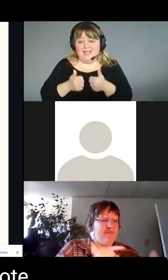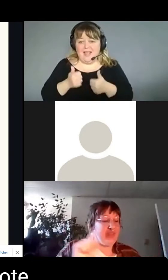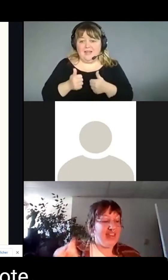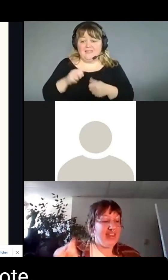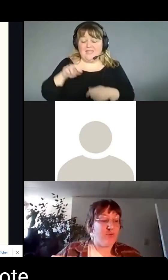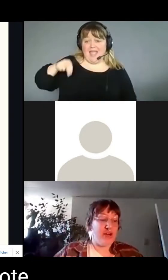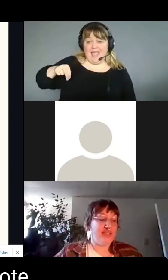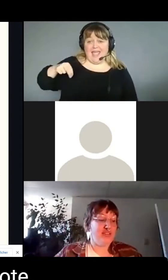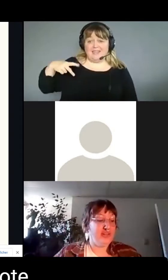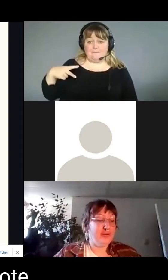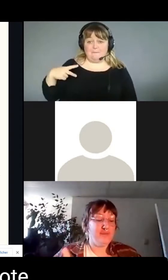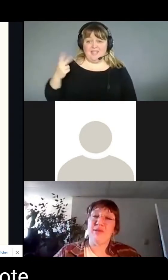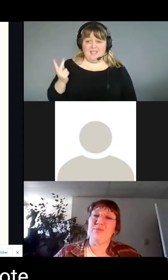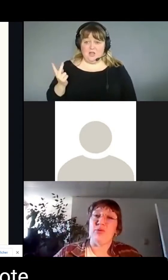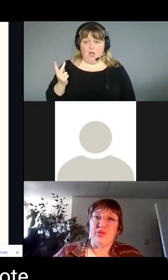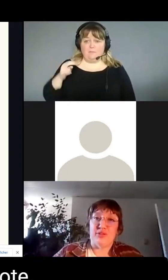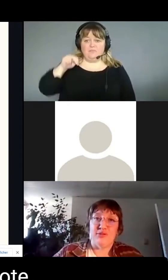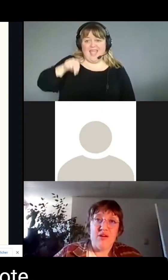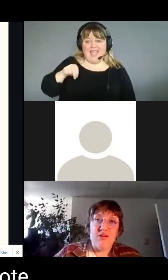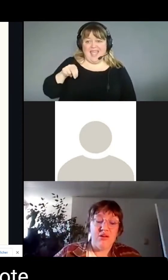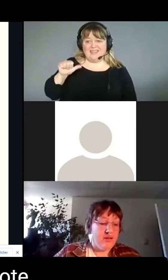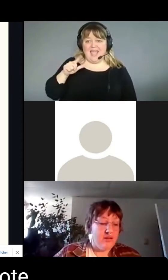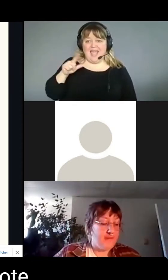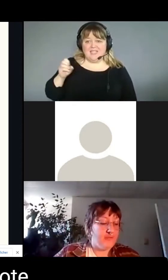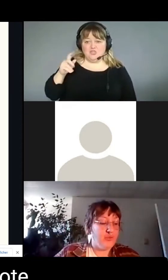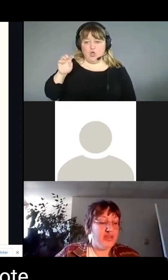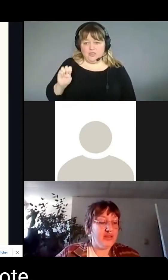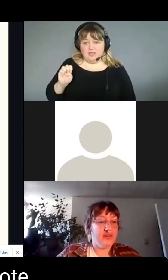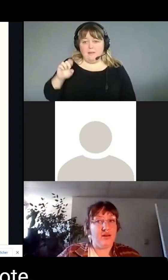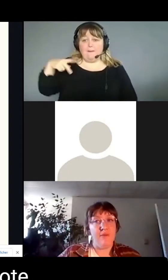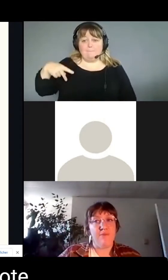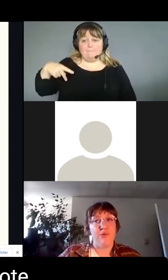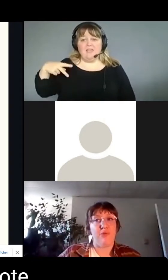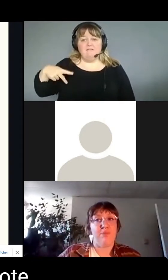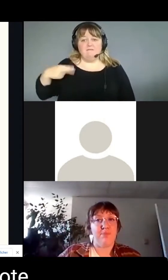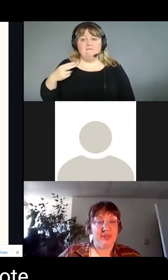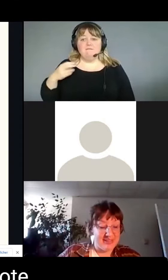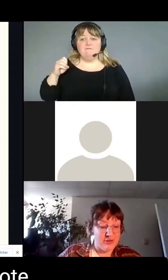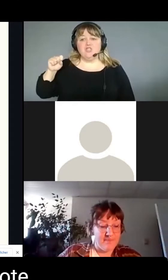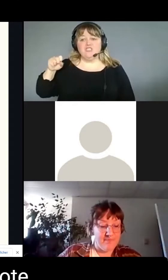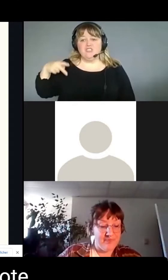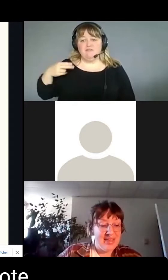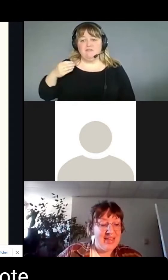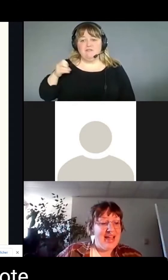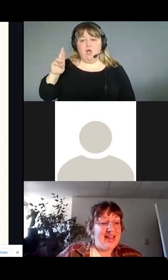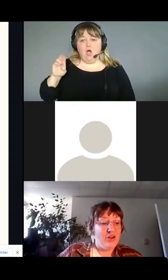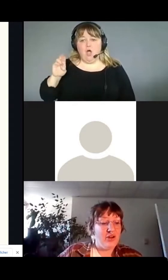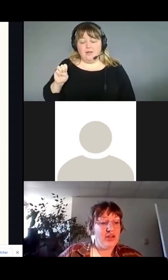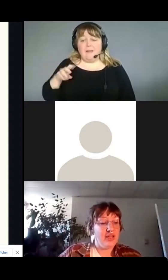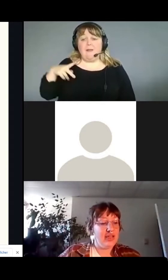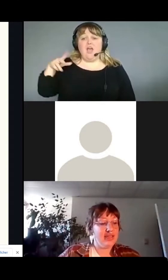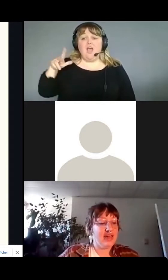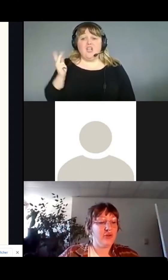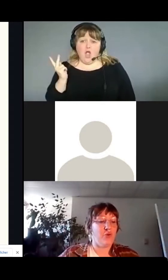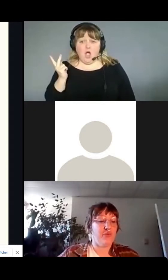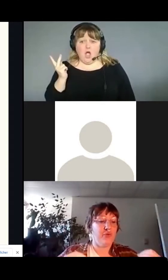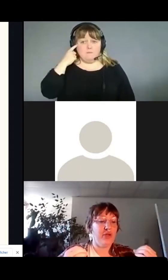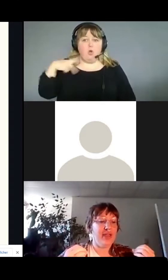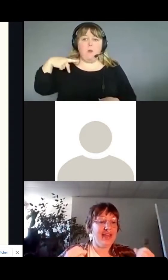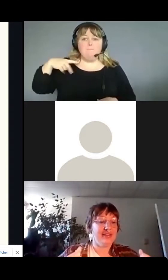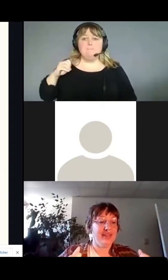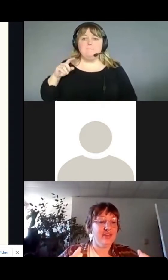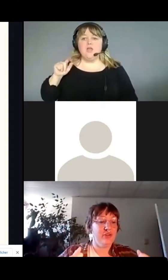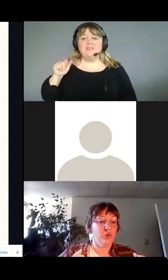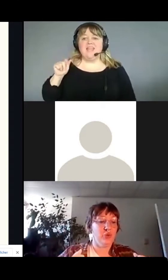NPK. N pour azote, P pour phosphore, puis K pour potassium. Alors, quand on